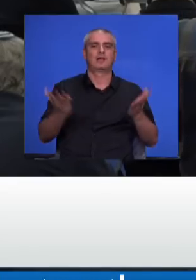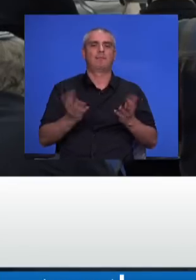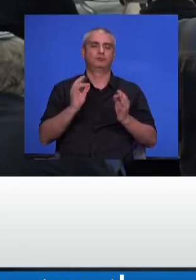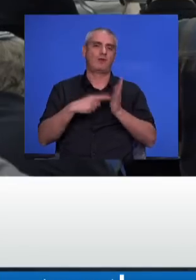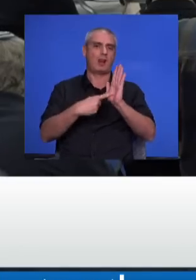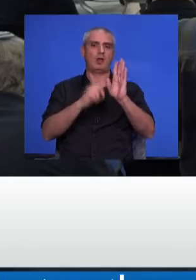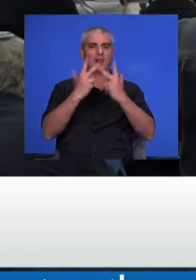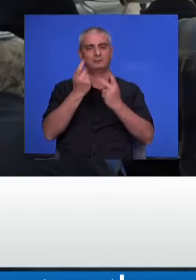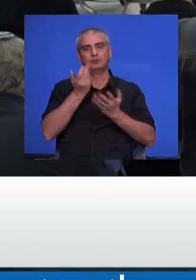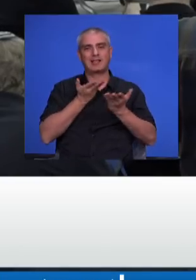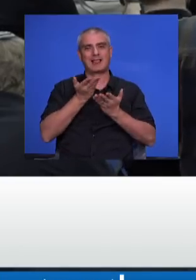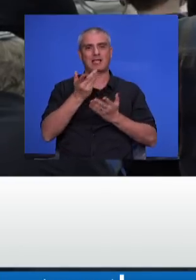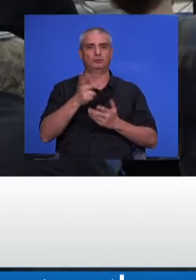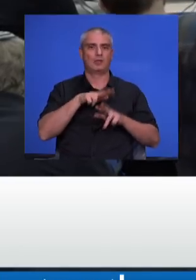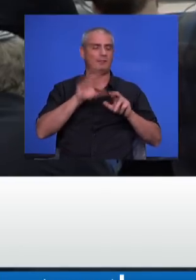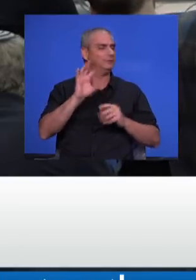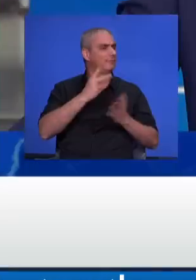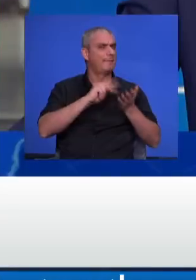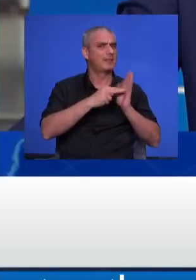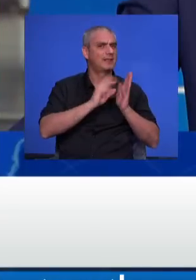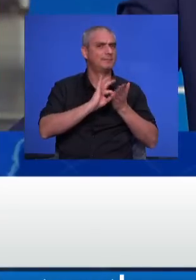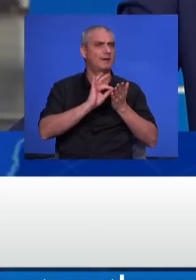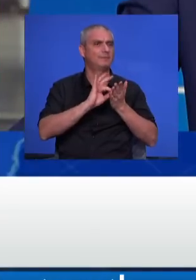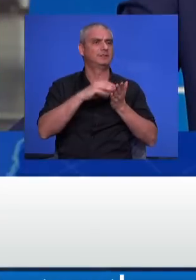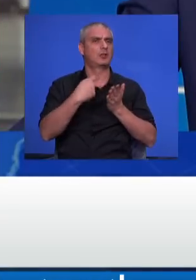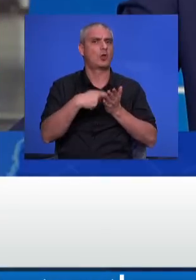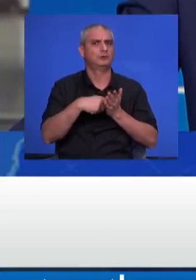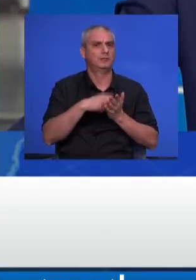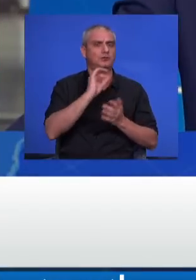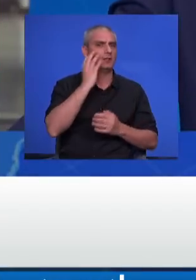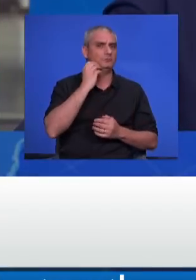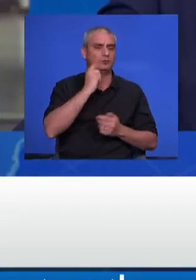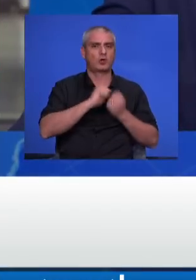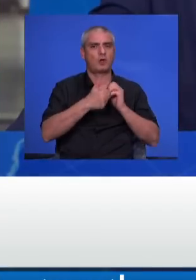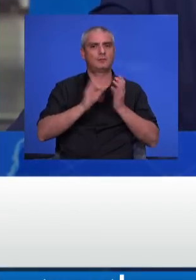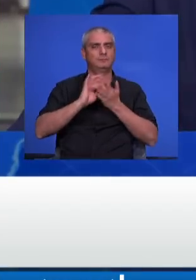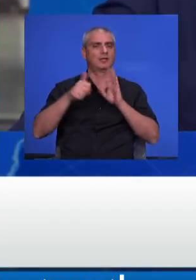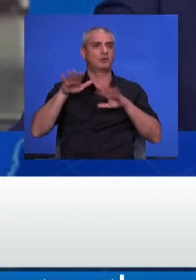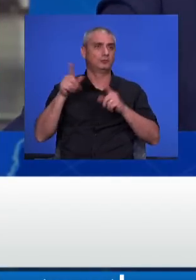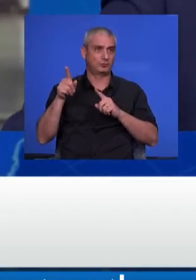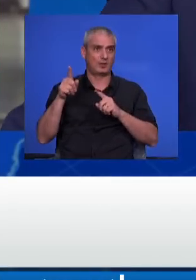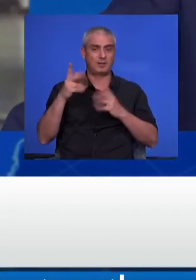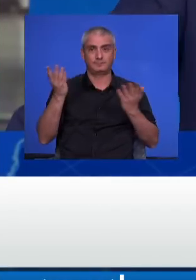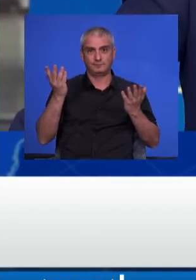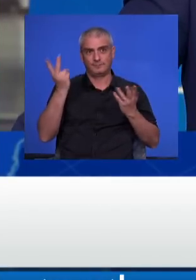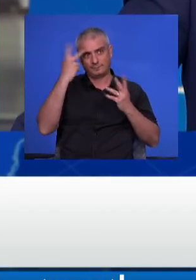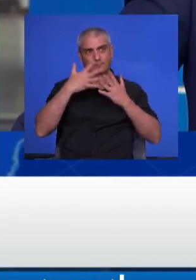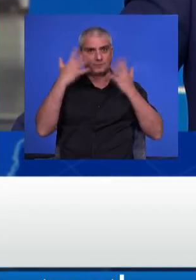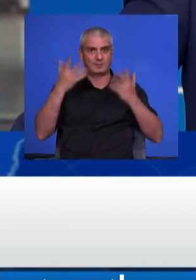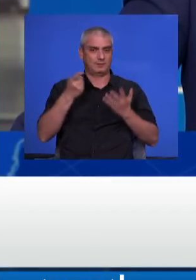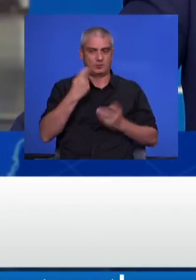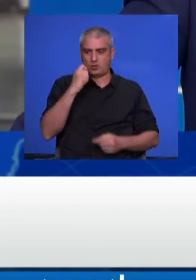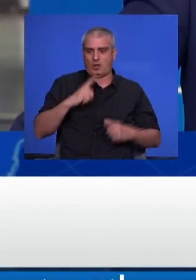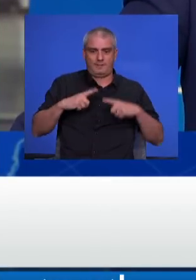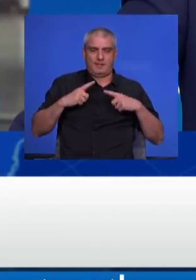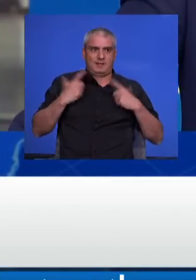מעין התייחסות. מה מתכננים במשרד האוצר של סמוטריץ' או במשרד ראש הממשלה? במובן רחב יותר, הרי יוקר המחיה